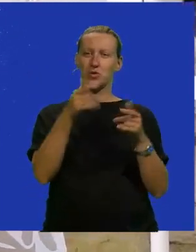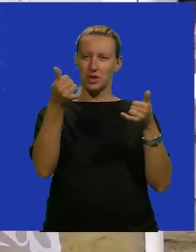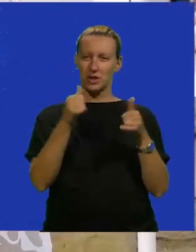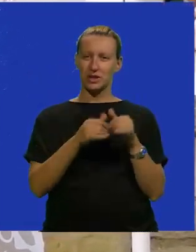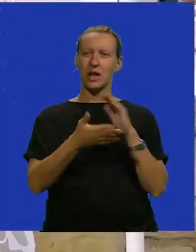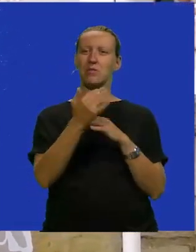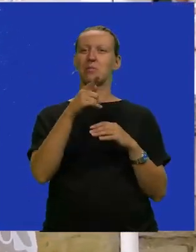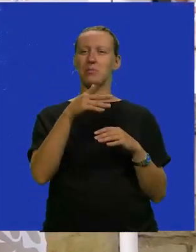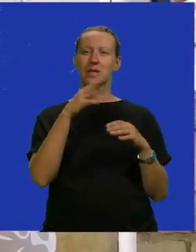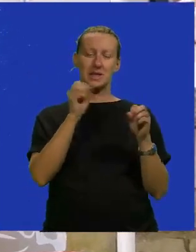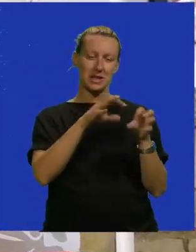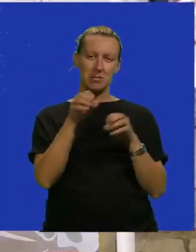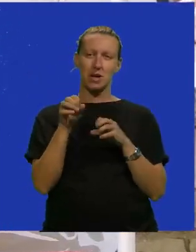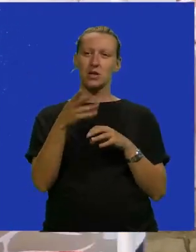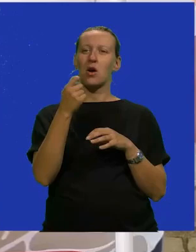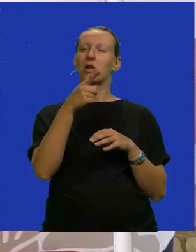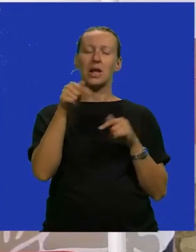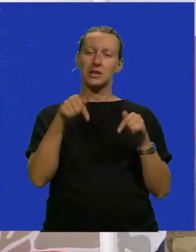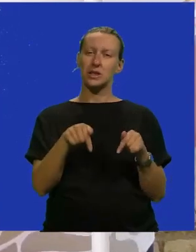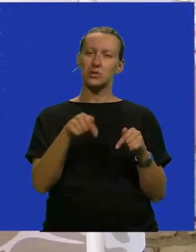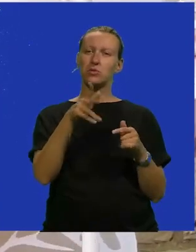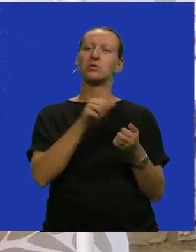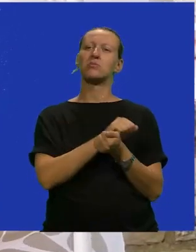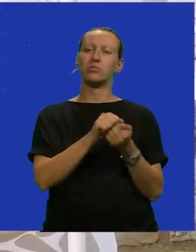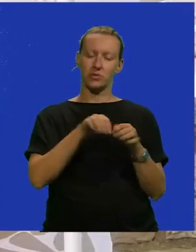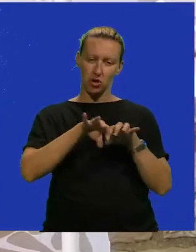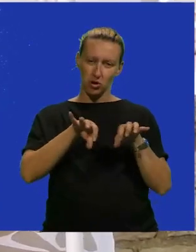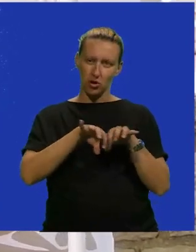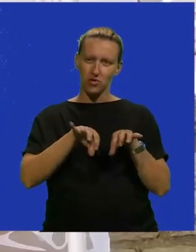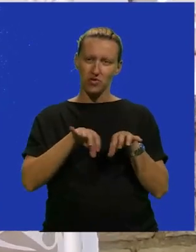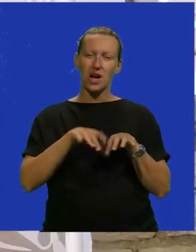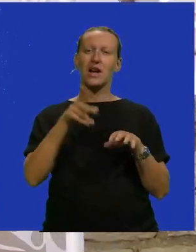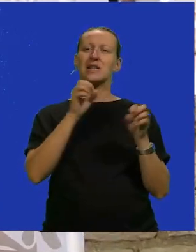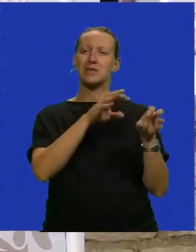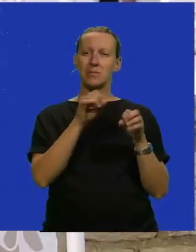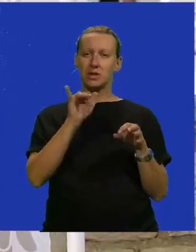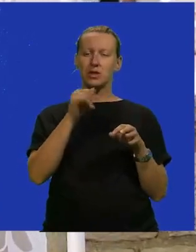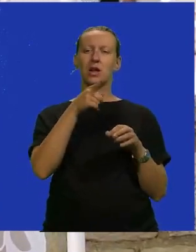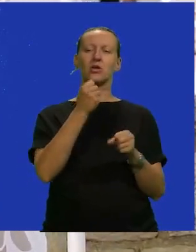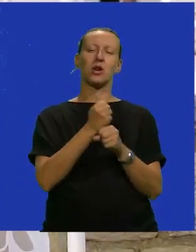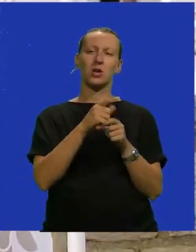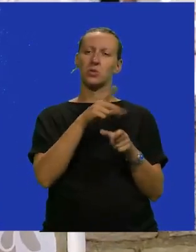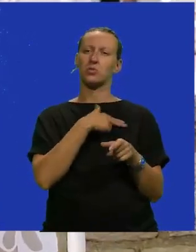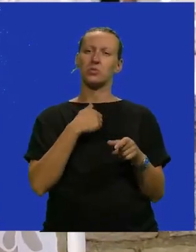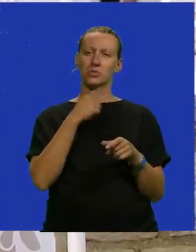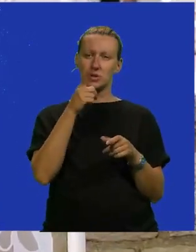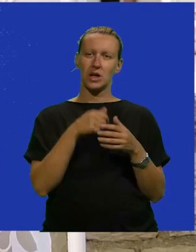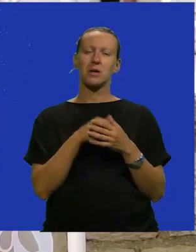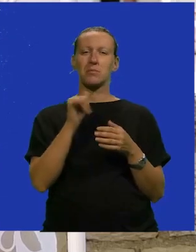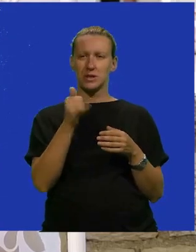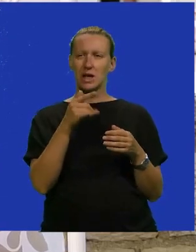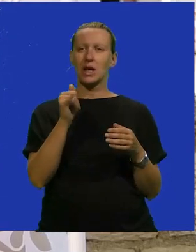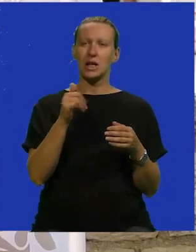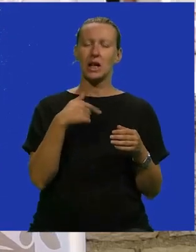Istru. Gremo mi na Škovace, od kad ste tu, reciklirate, odvajate Škovace. Da li ste to delala i u Zagrebu?